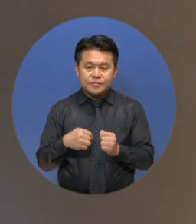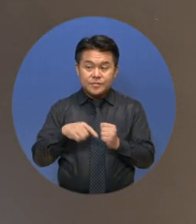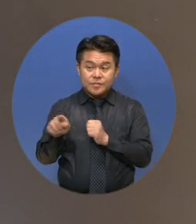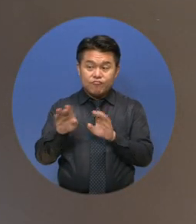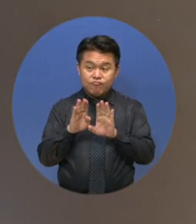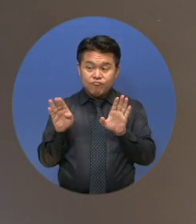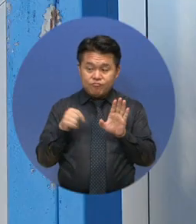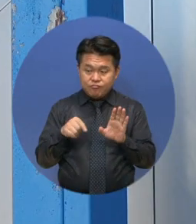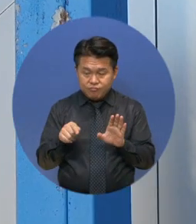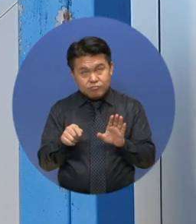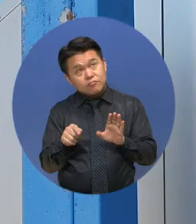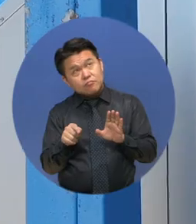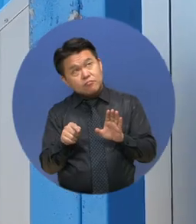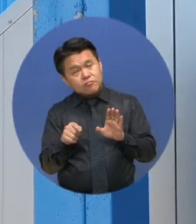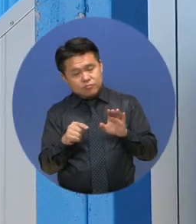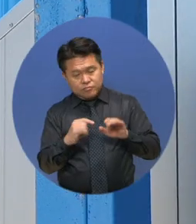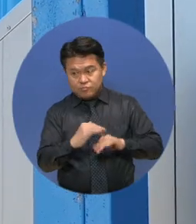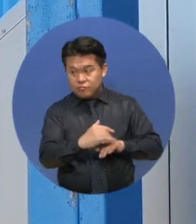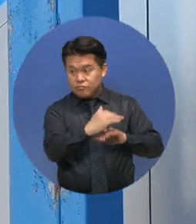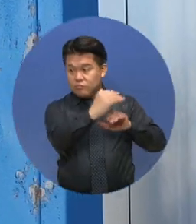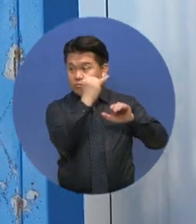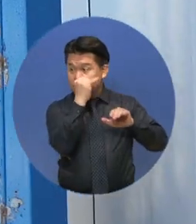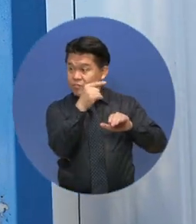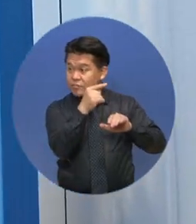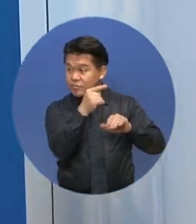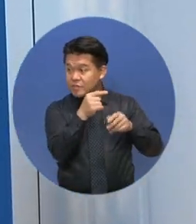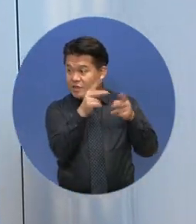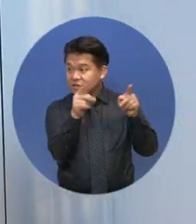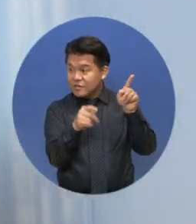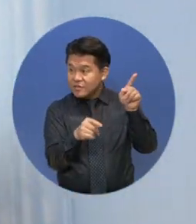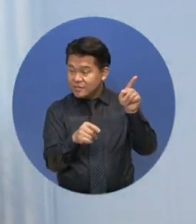출구로 나가보니 2층으로 이어진 계단이 있었습니다.